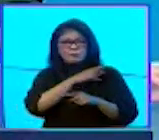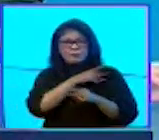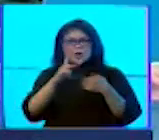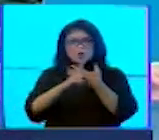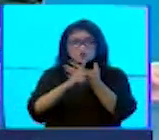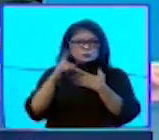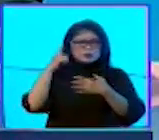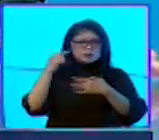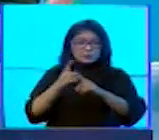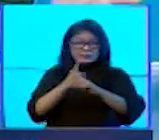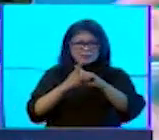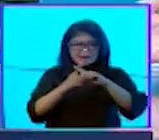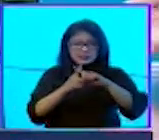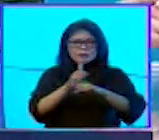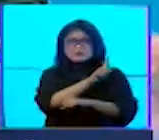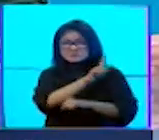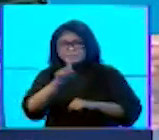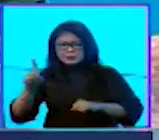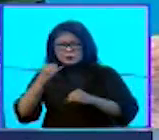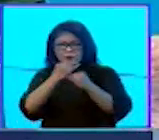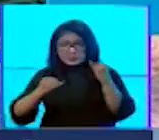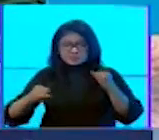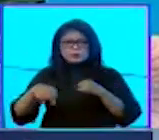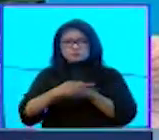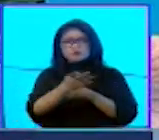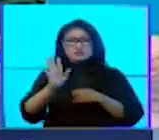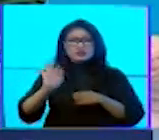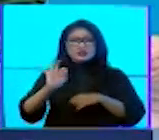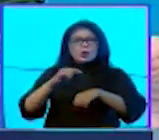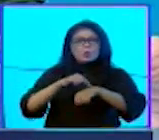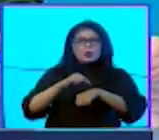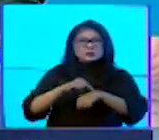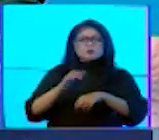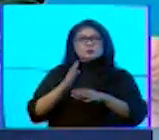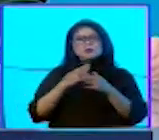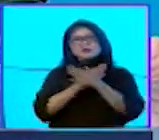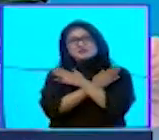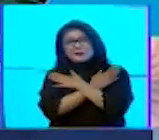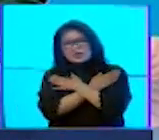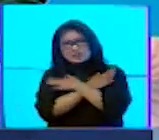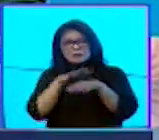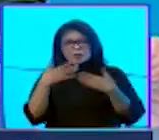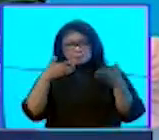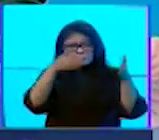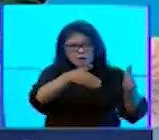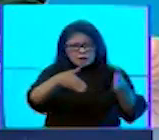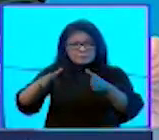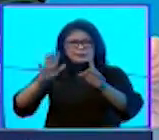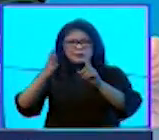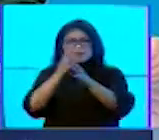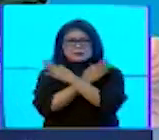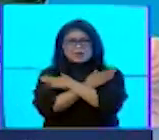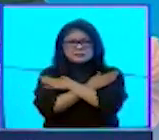terakhir. Mereka tidak punya waktu beristirahat lantaran harus memakamkan 15 jenazah dalam satu hari. Minggu kemarin bahkan jumlah jenazah